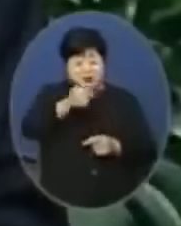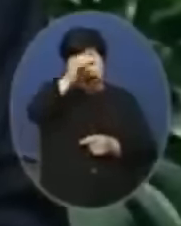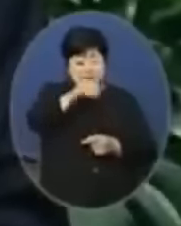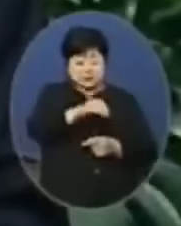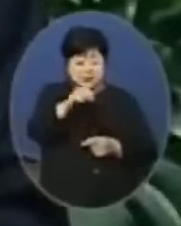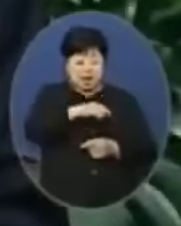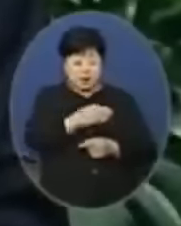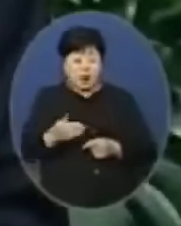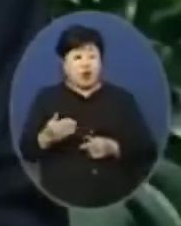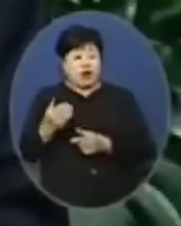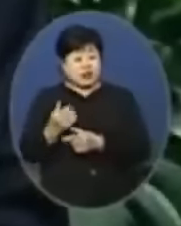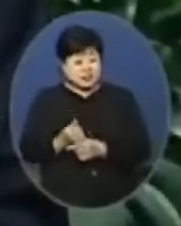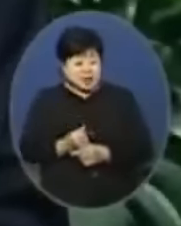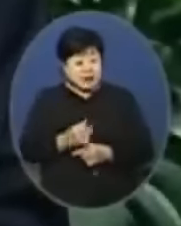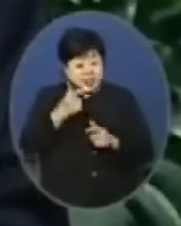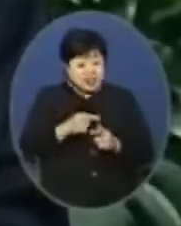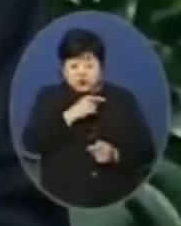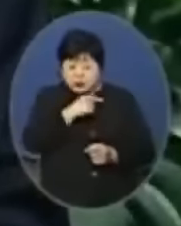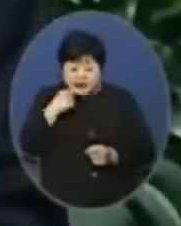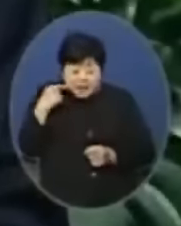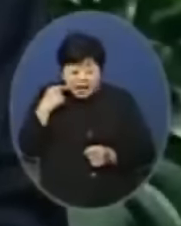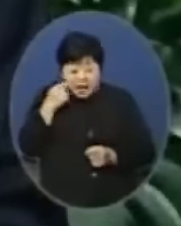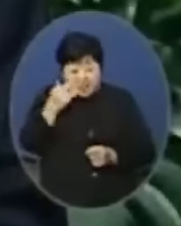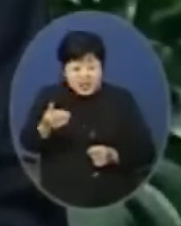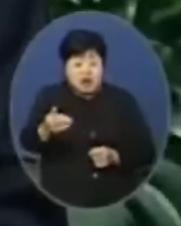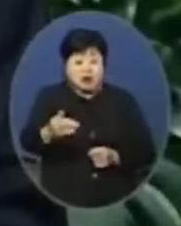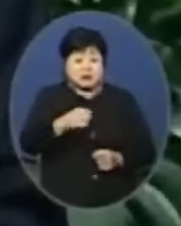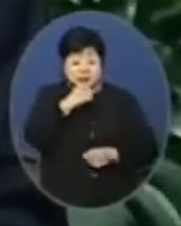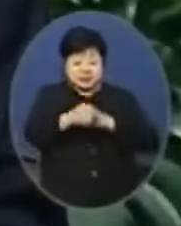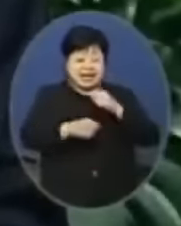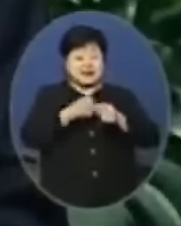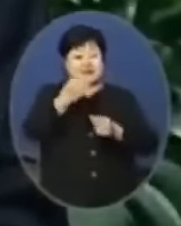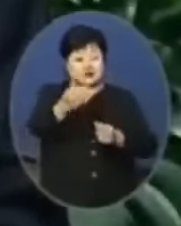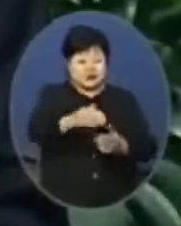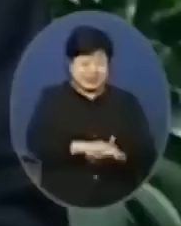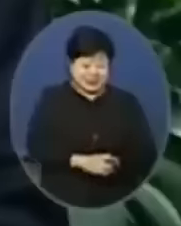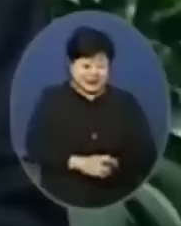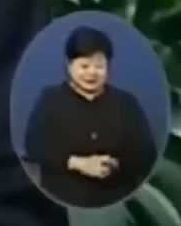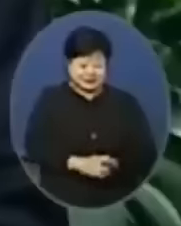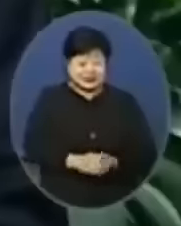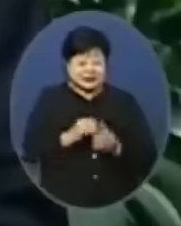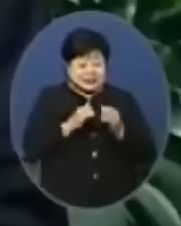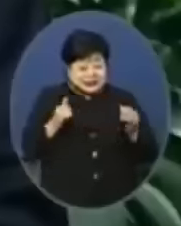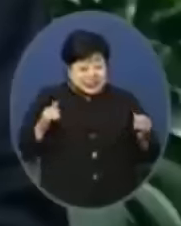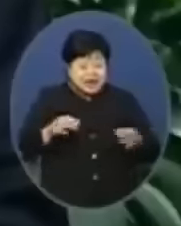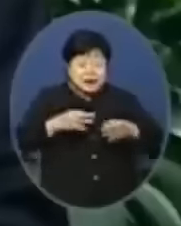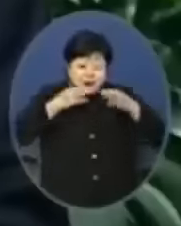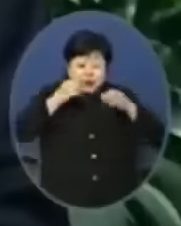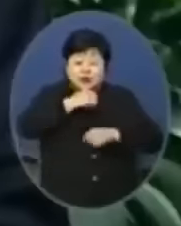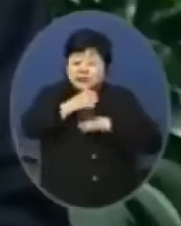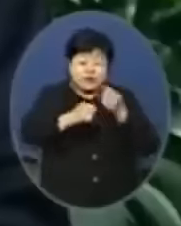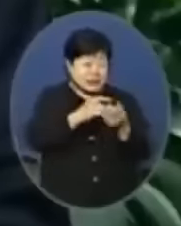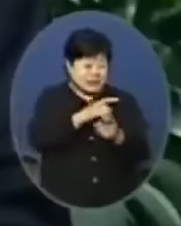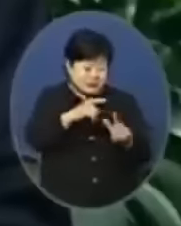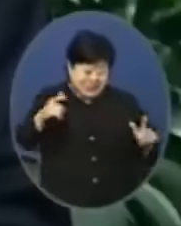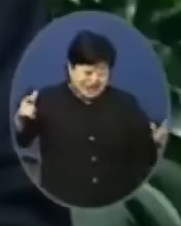십자가의 보혈에 의지하면 예수의 피가 여러분을 자유케 해주시는 것입니다. 인간의 노력으로 자유케 되는 것이